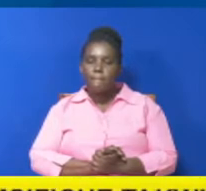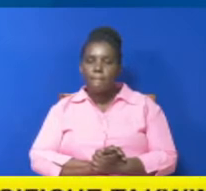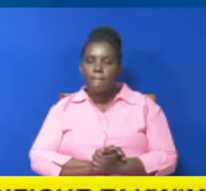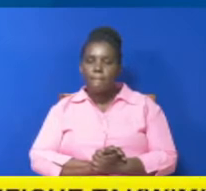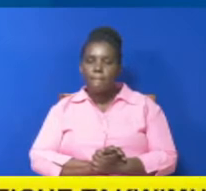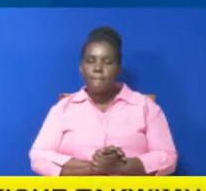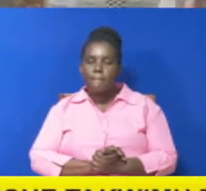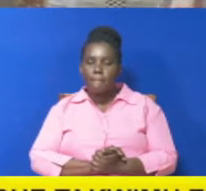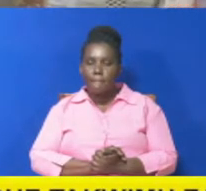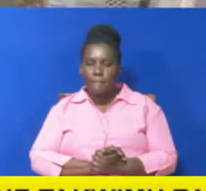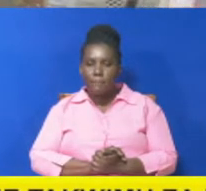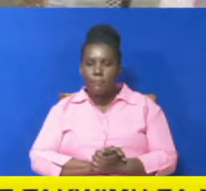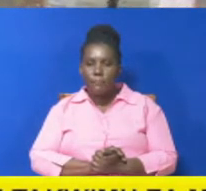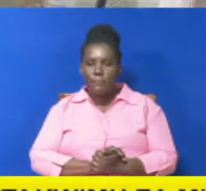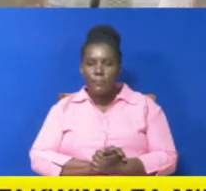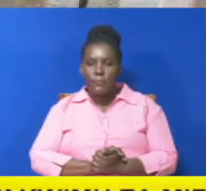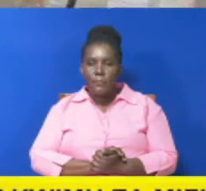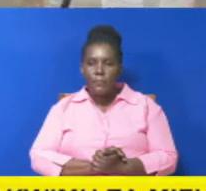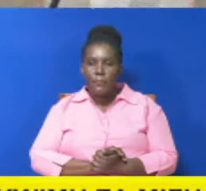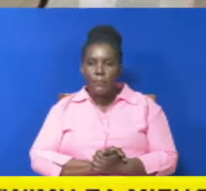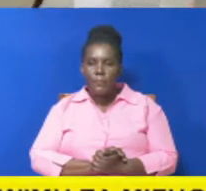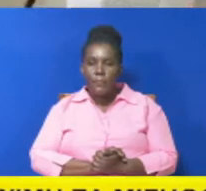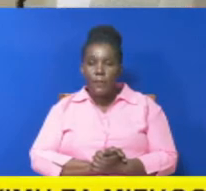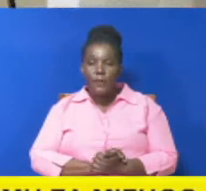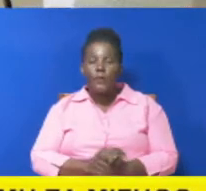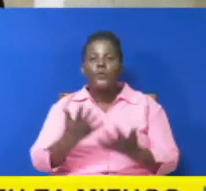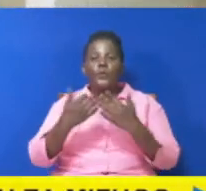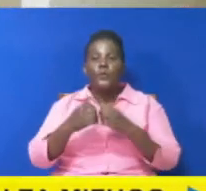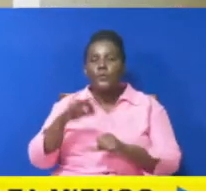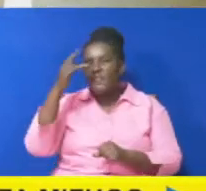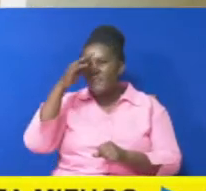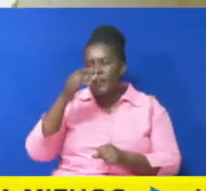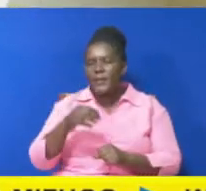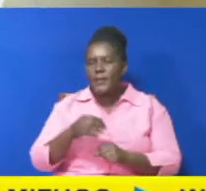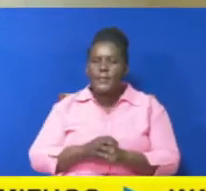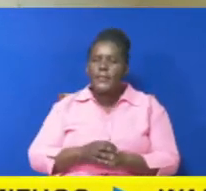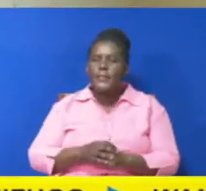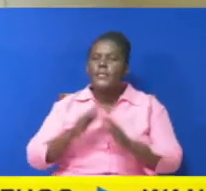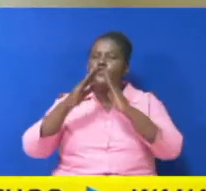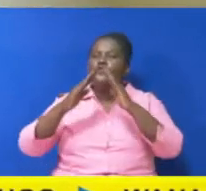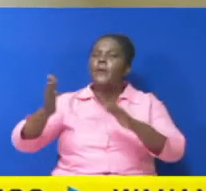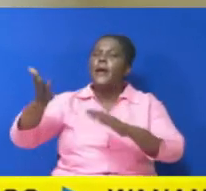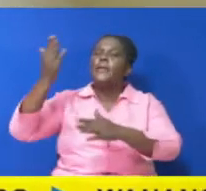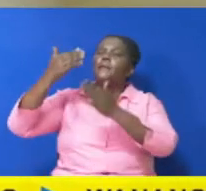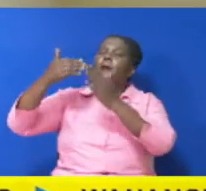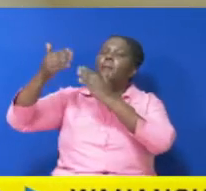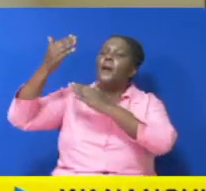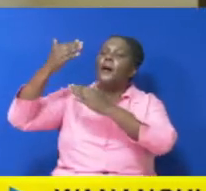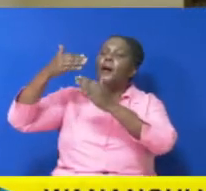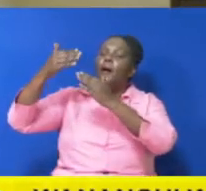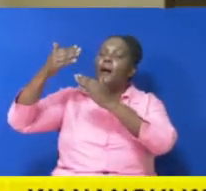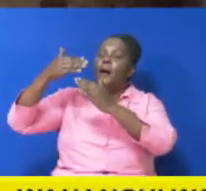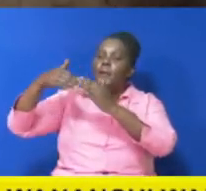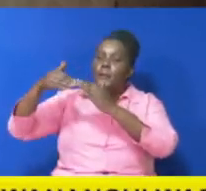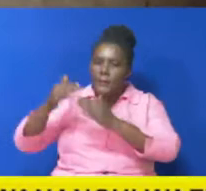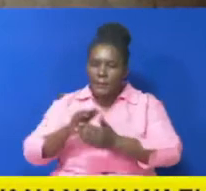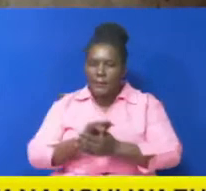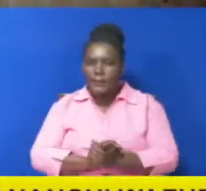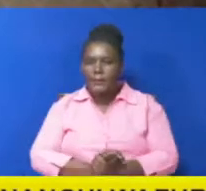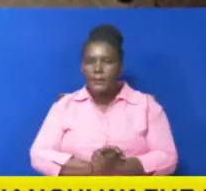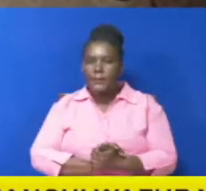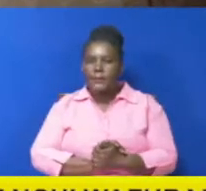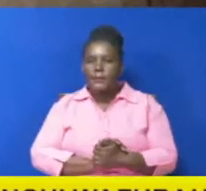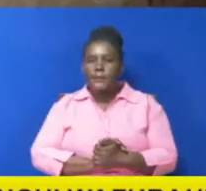Unaweza kudhani ni nyumba ya kihistoria ya matukio ya zamani ama iliyoachwa na wakazi kwa muda mrefu baada ya kuhama katika eneo hilo.